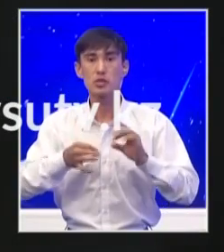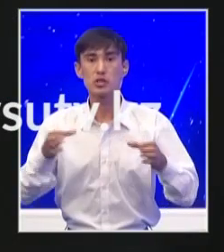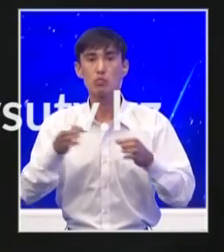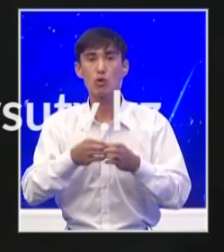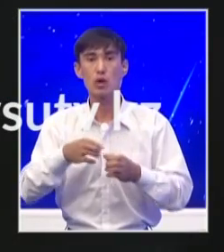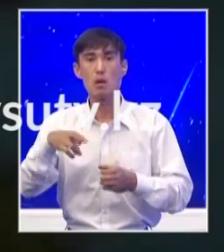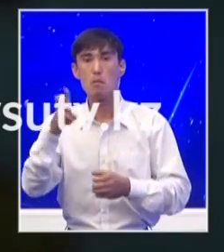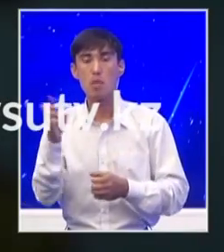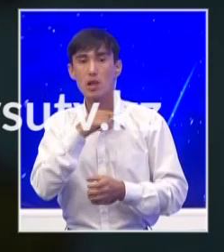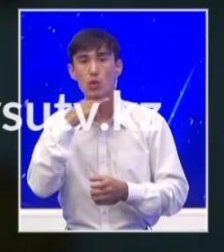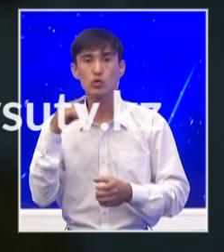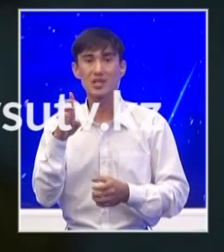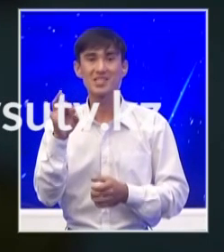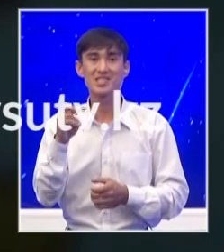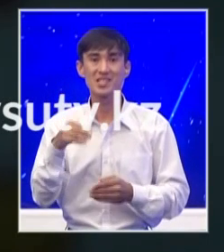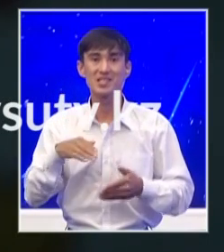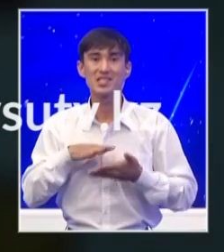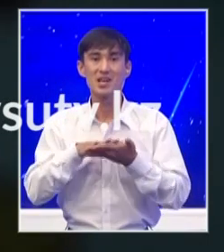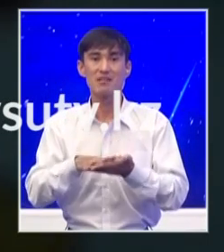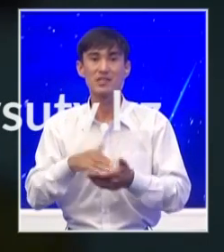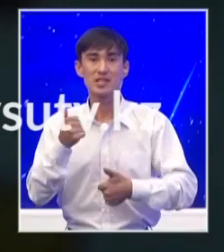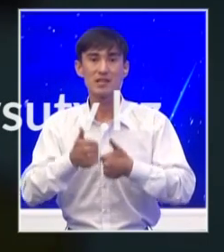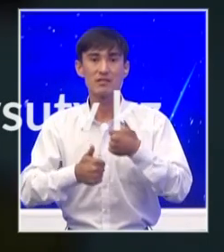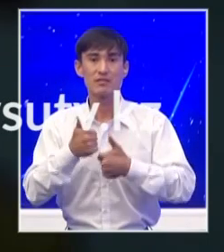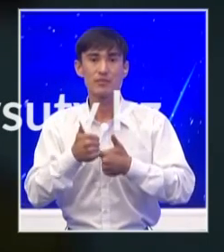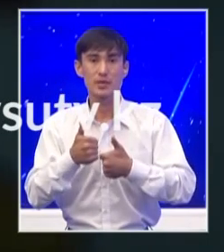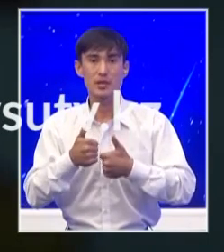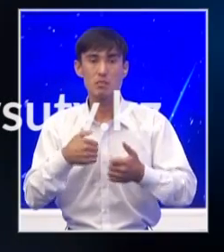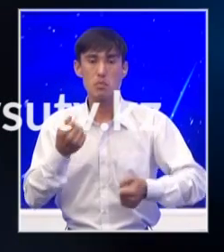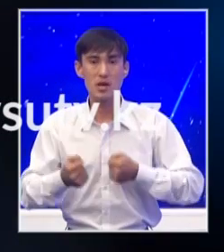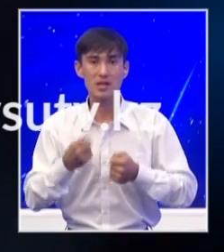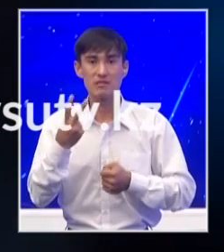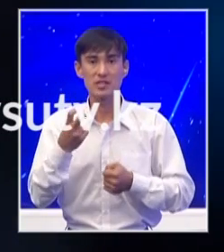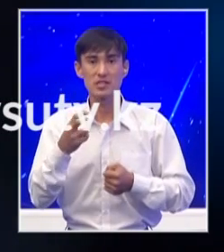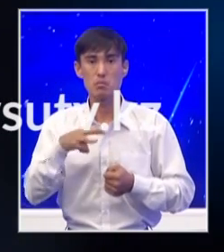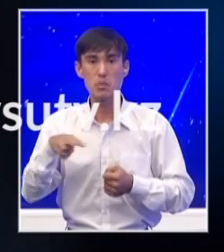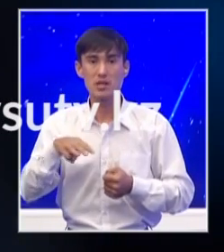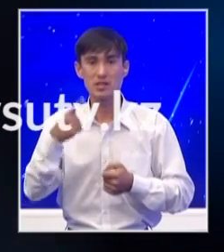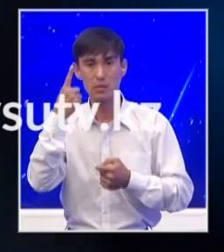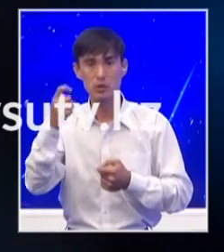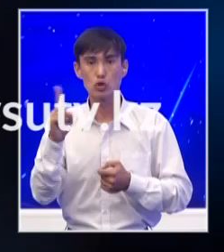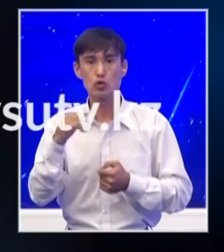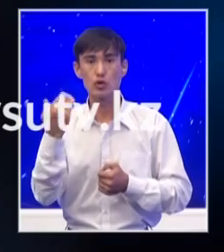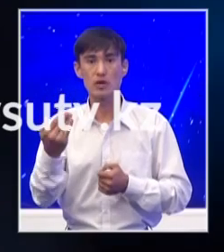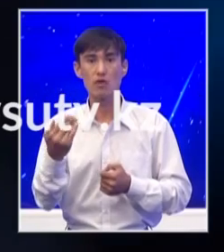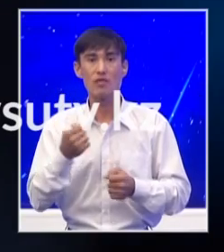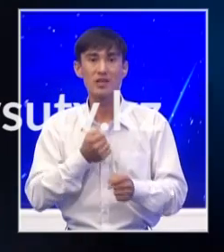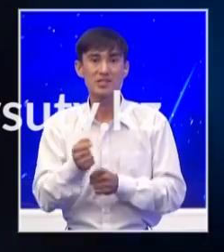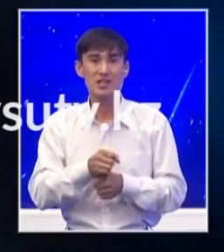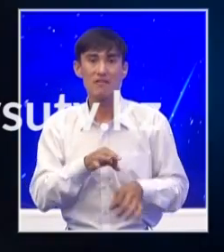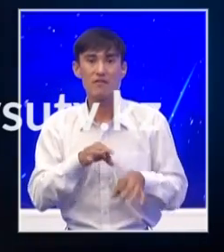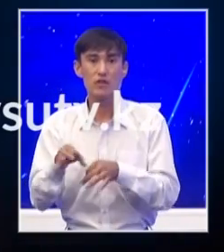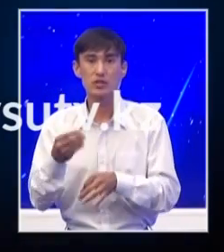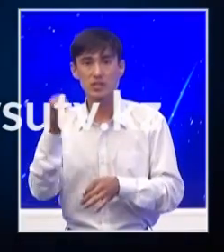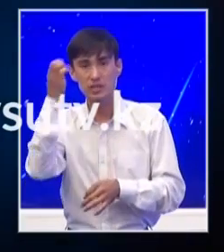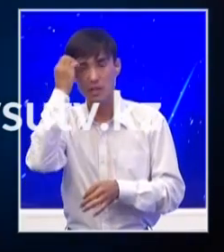Беларуси Кристина Тимановская, заявленная на соревнования в беге на дистанцию 200 метров, сообщила, что ее насильно вывозят из